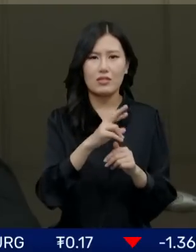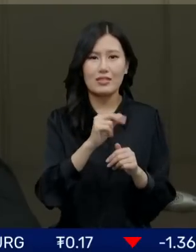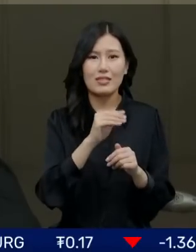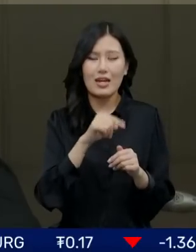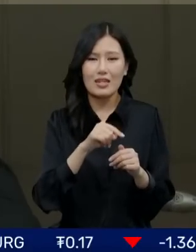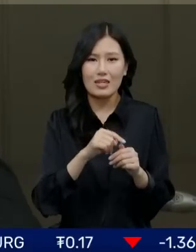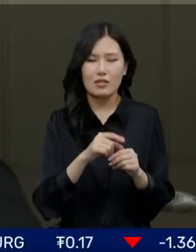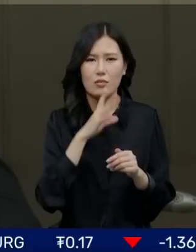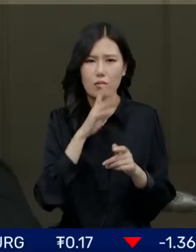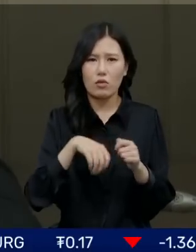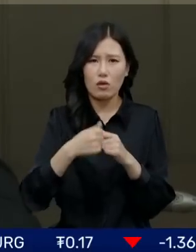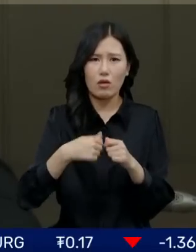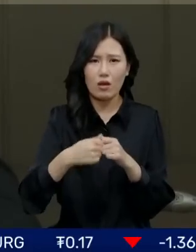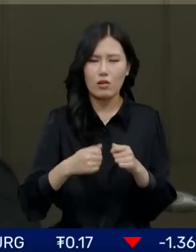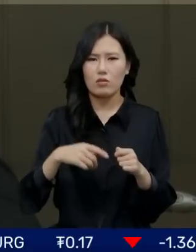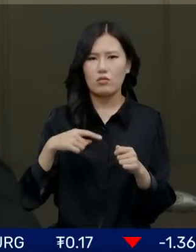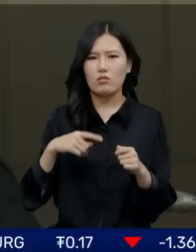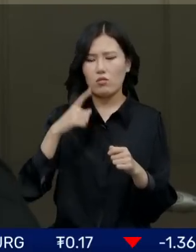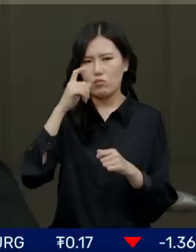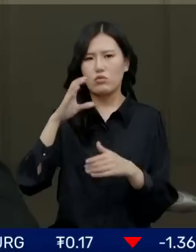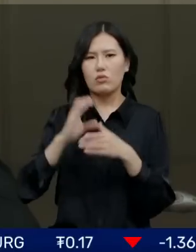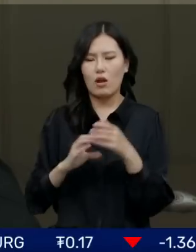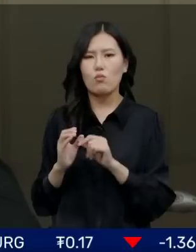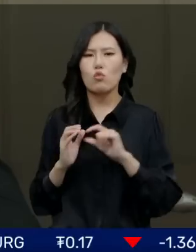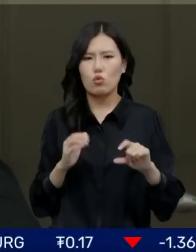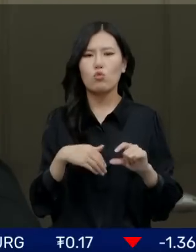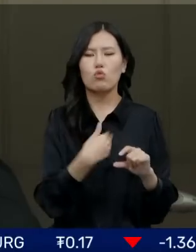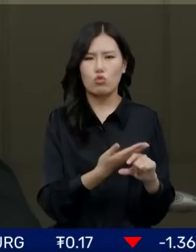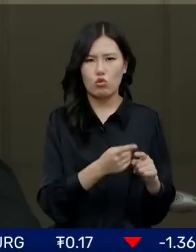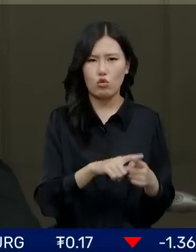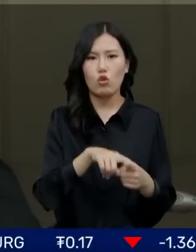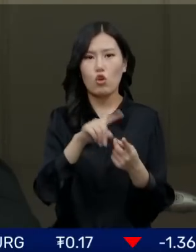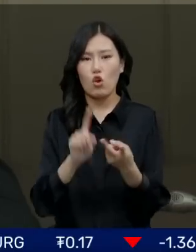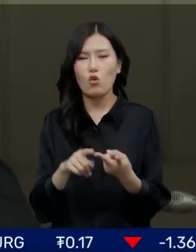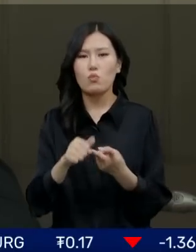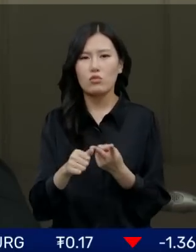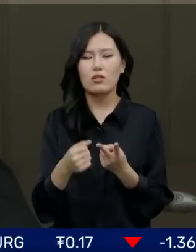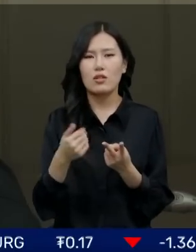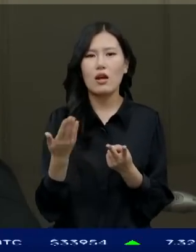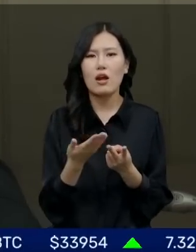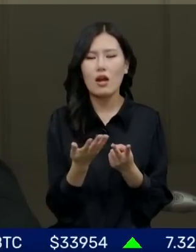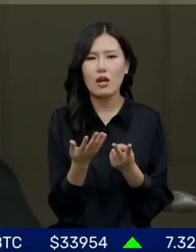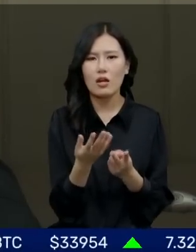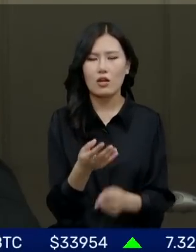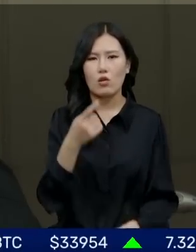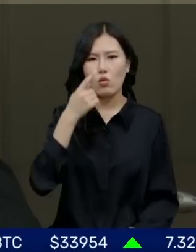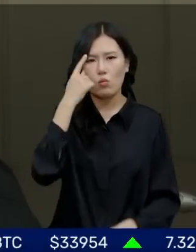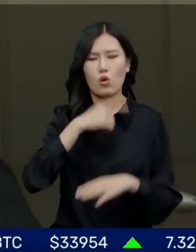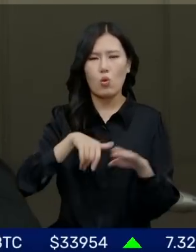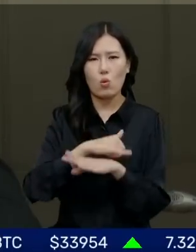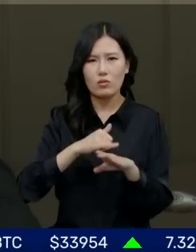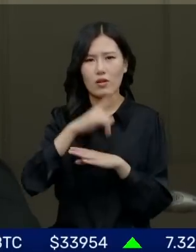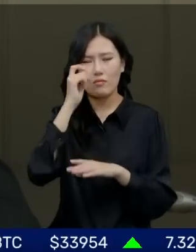одоо байхаар бол төсөлд бол орулсан. Хоёр дахь асуудал нь зайлшгүй шаардлагаар буюу дотоодод оншиж эмчлэх чадахгүй байгаа